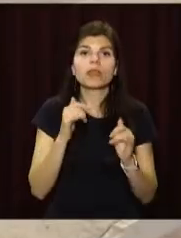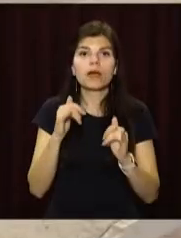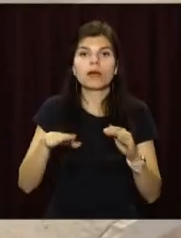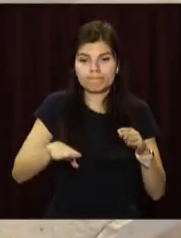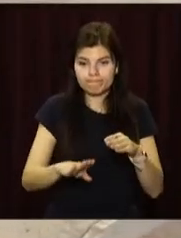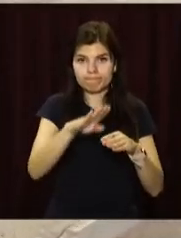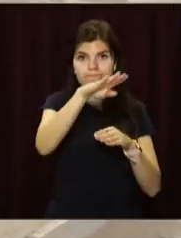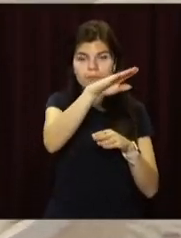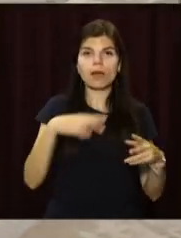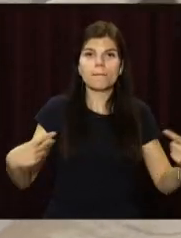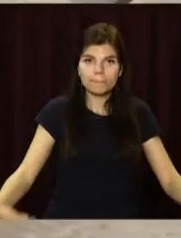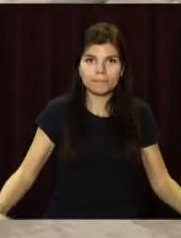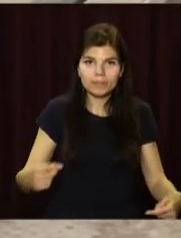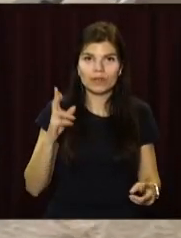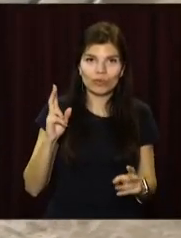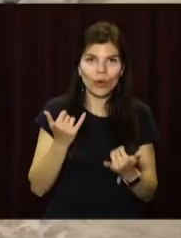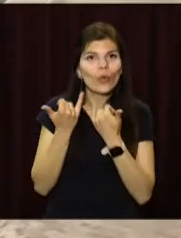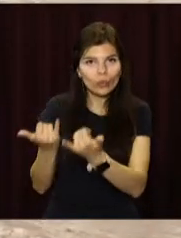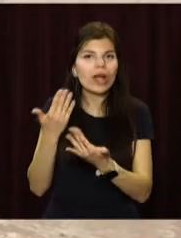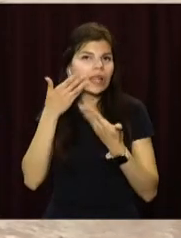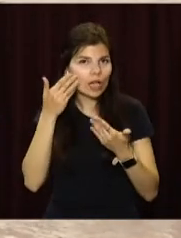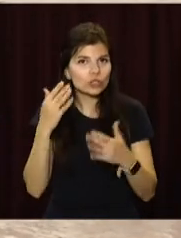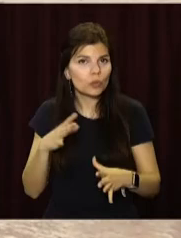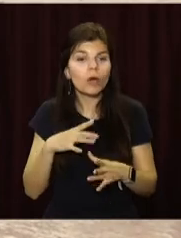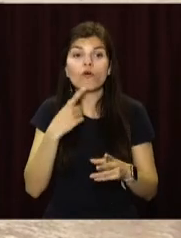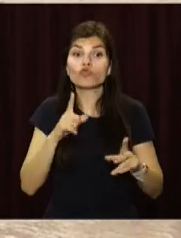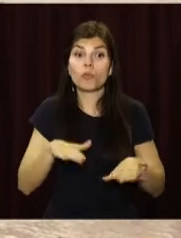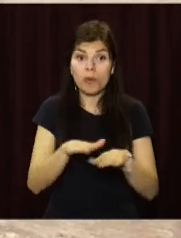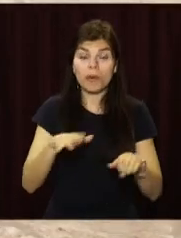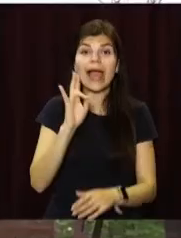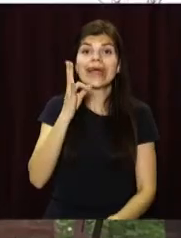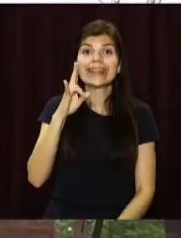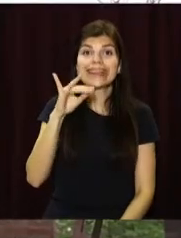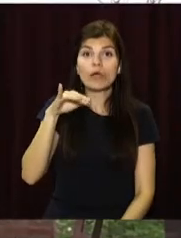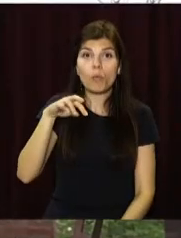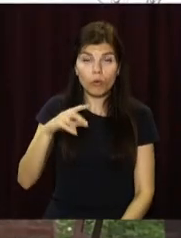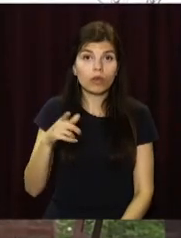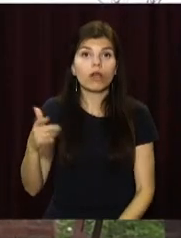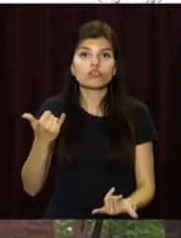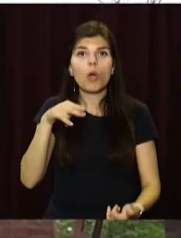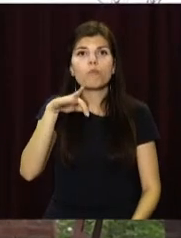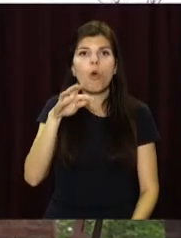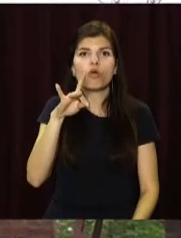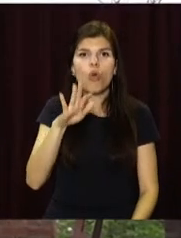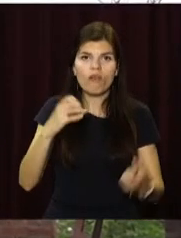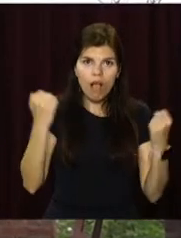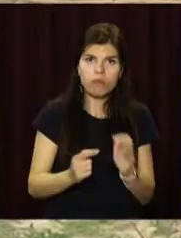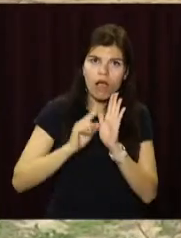пандуси та підйомники. Зараз, щоб поплавати в басейні, мешканці Нікополя поки їздять до Покрова.